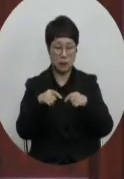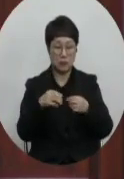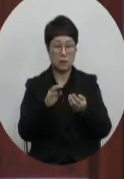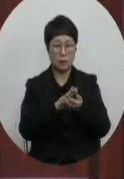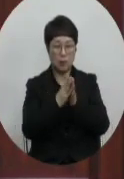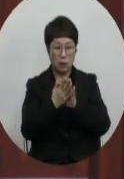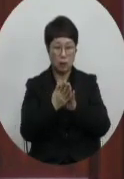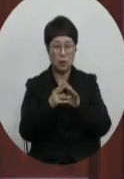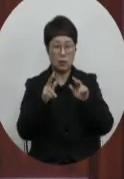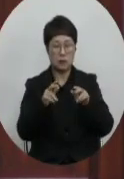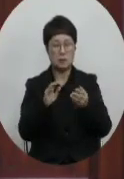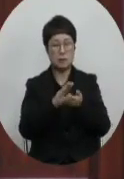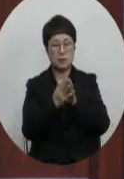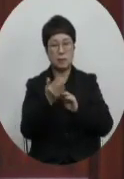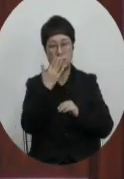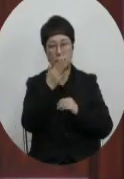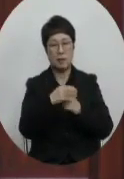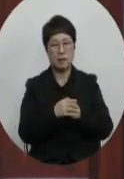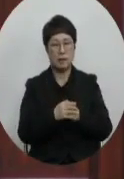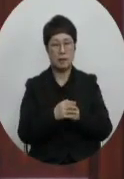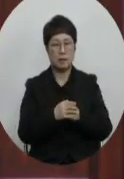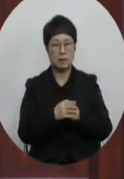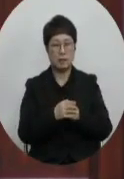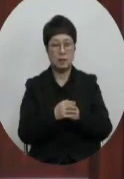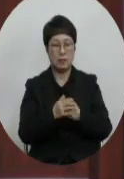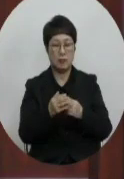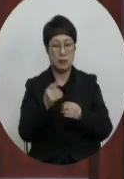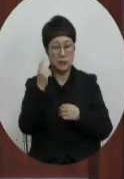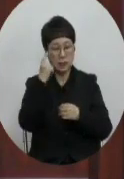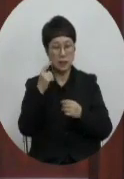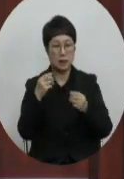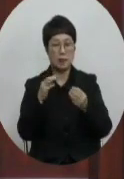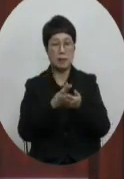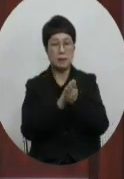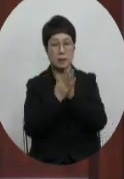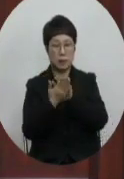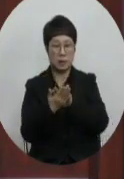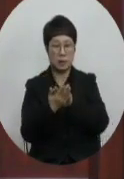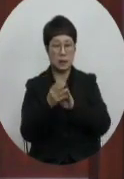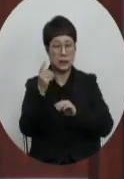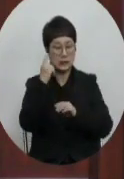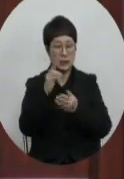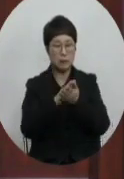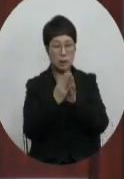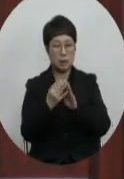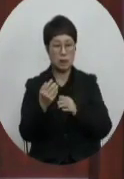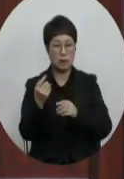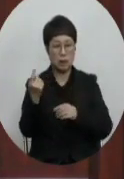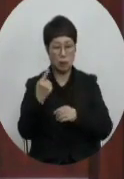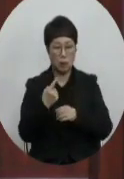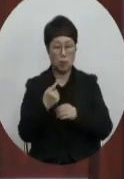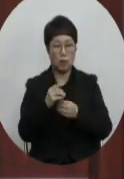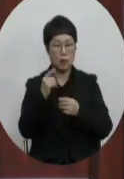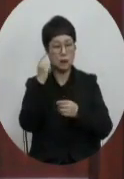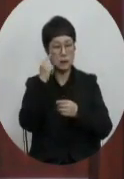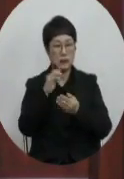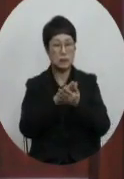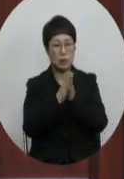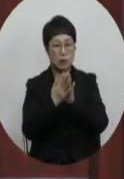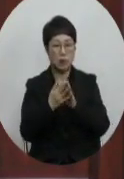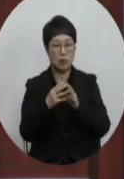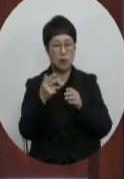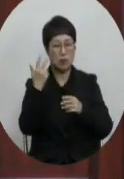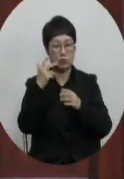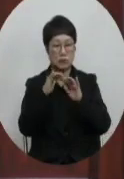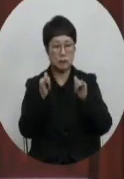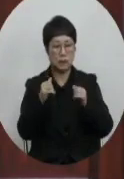변해야 현실을 변화시킬 수 있습니다. 발상의 전환이 의식의 변환을 가져오고 의식의 변화가 여주 사람들의